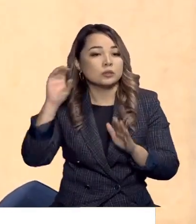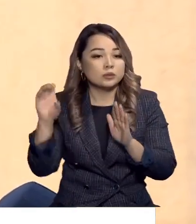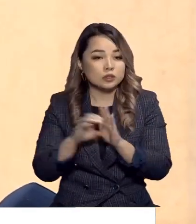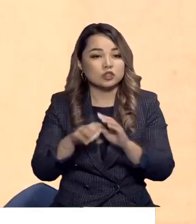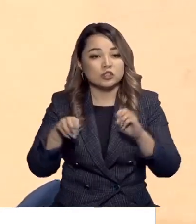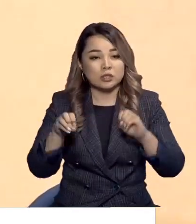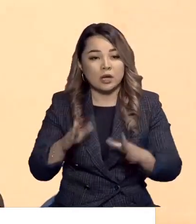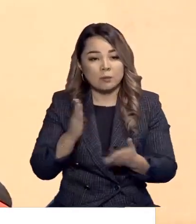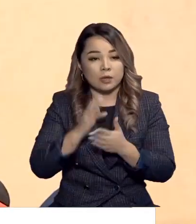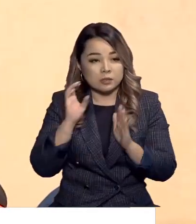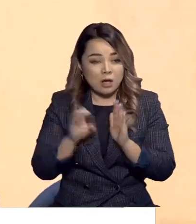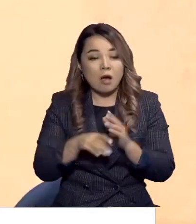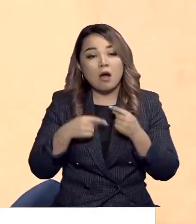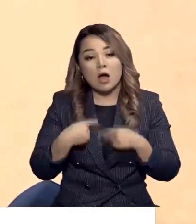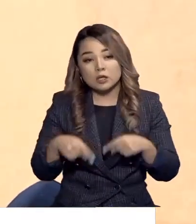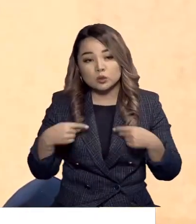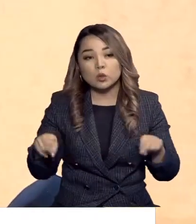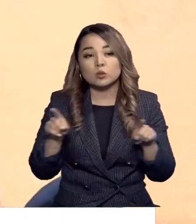қазіргі уақытта әр түрлі